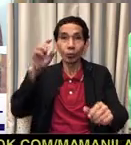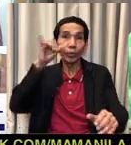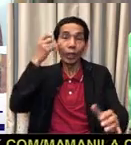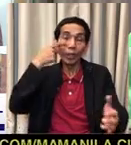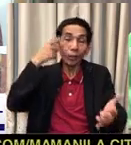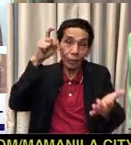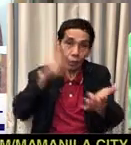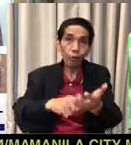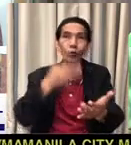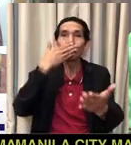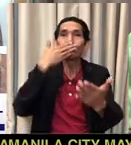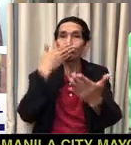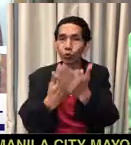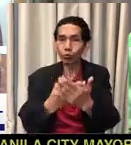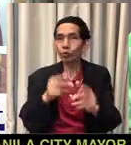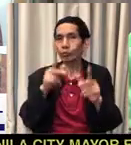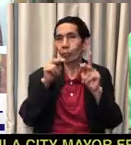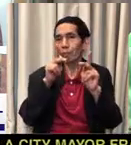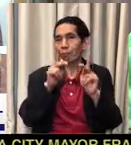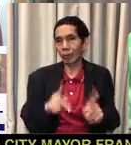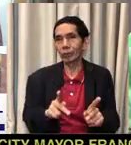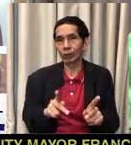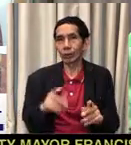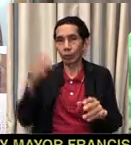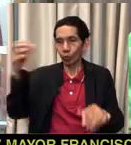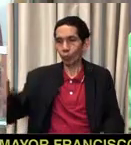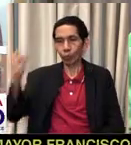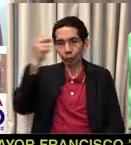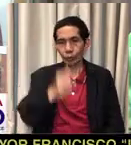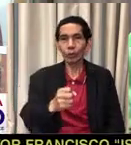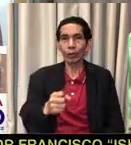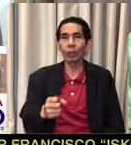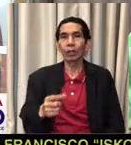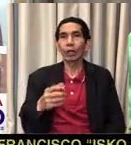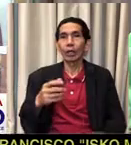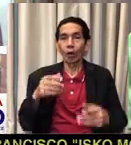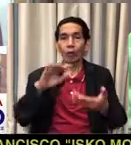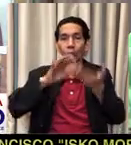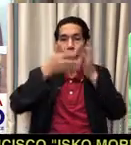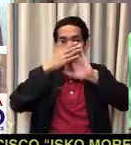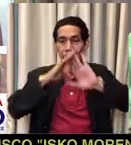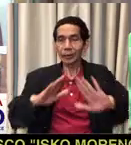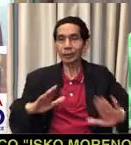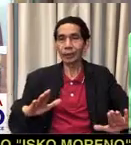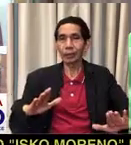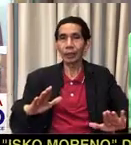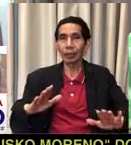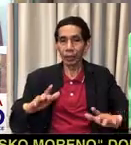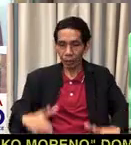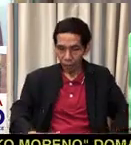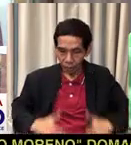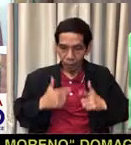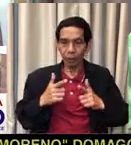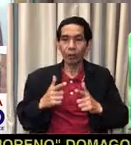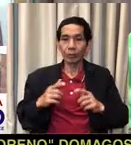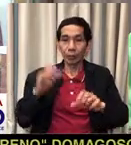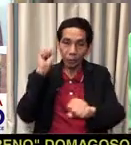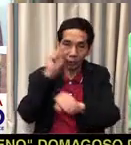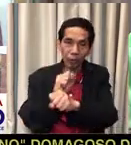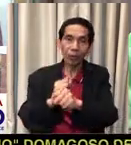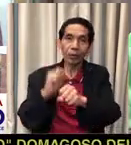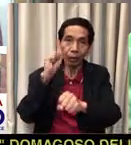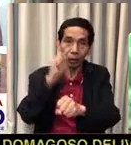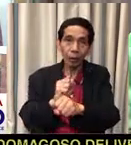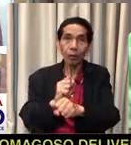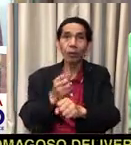namin yung mga mabubuti. At inilalagay namin sila sa kapanatagan na habang buhay na sila makapagtatrabaho.